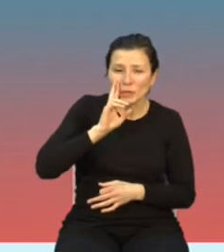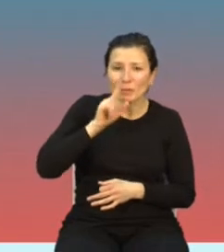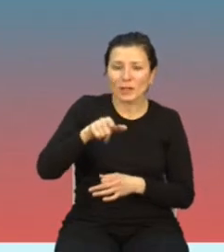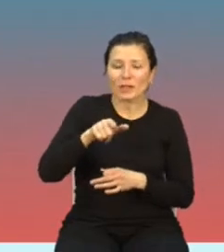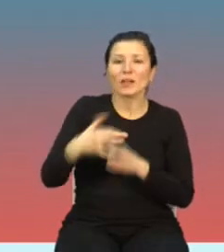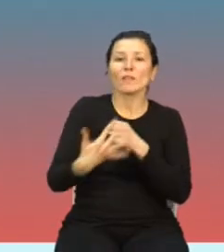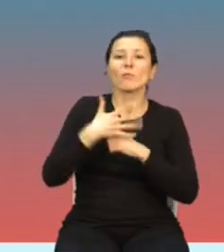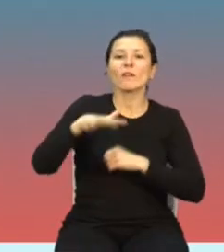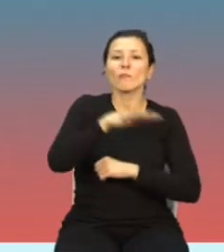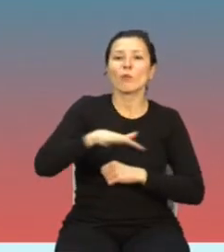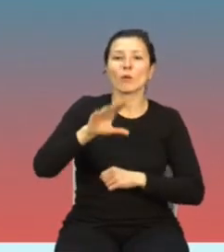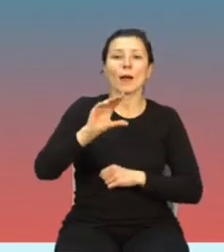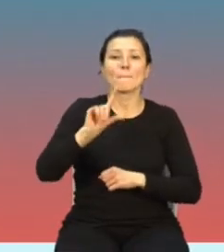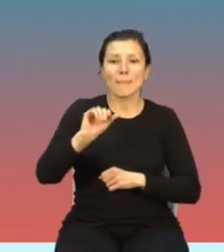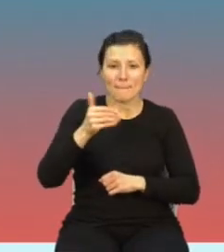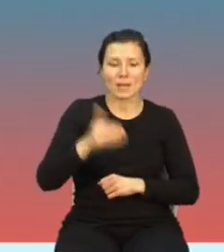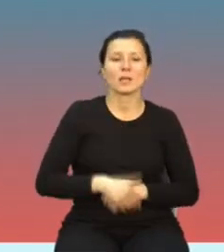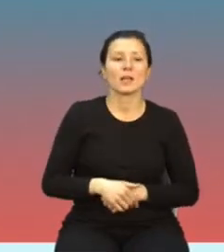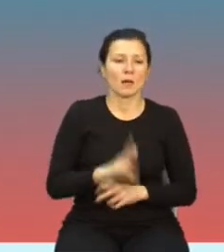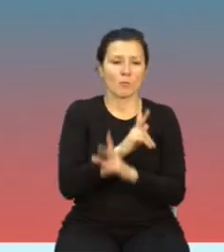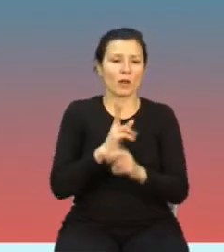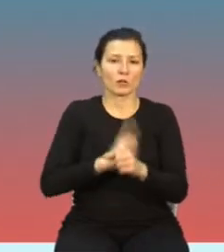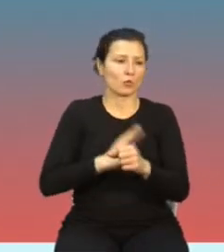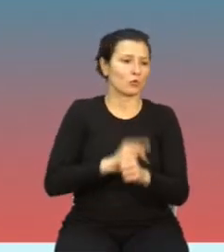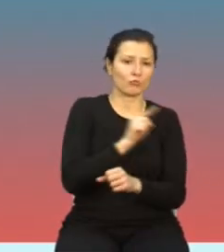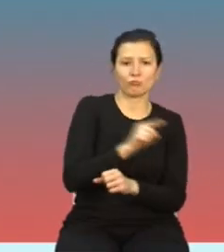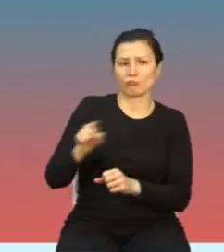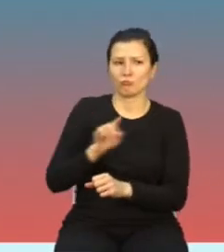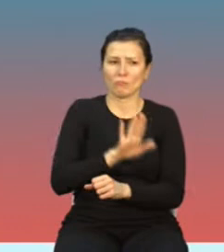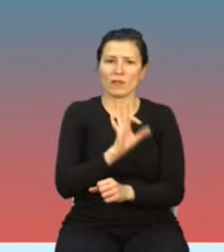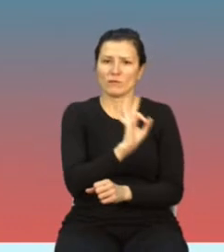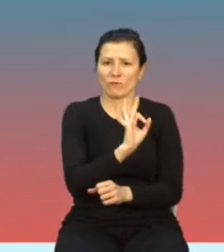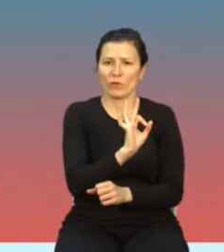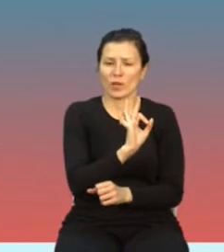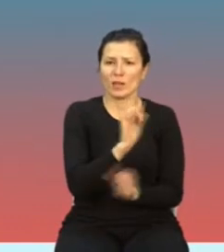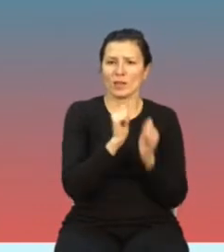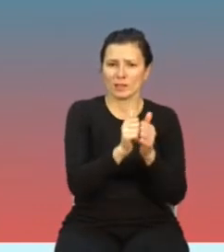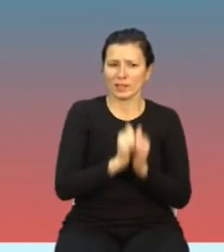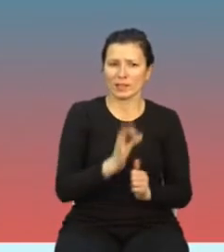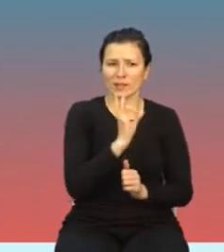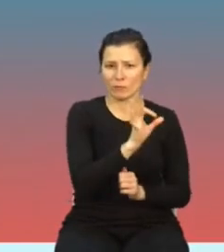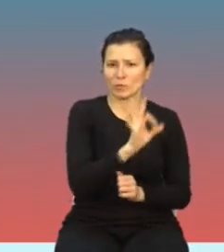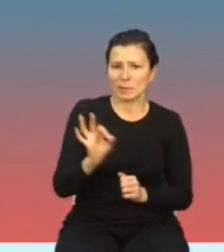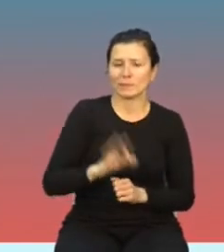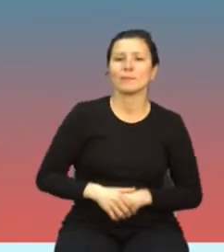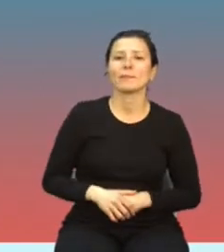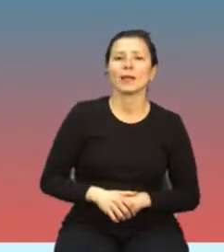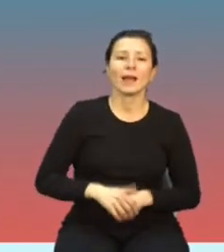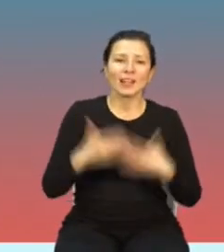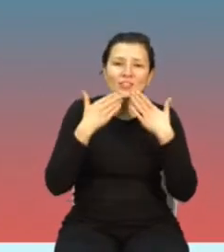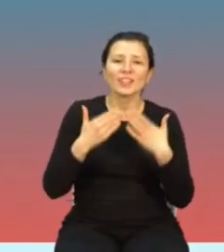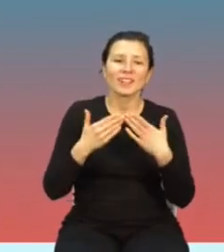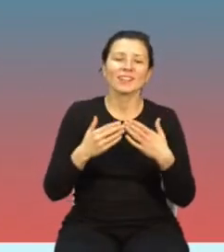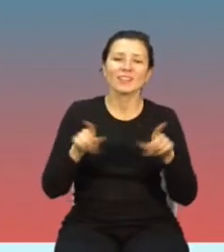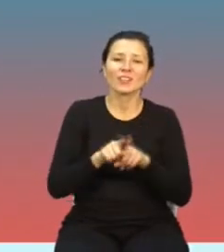elektromagnetycznego, gdyż każdy z urzędów specjalizuje się w własnej domenie, ale z drugiej strony uczymy się